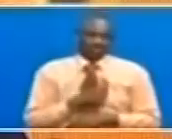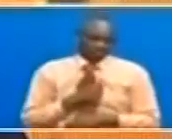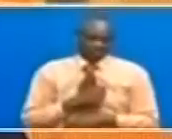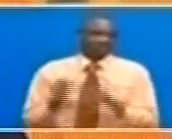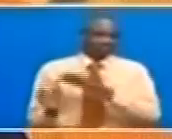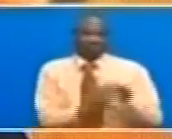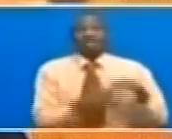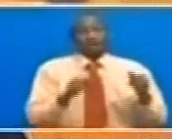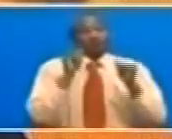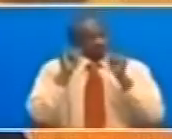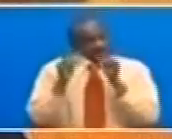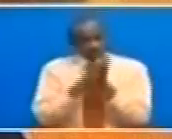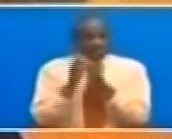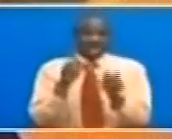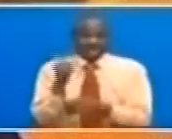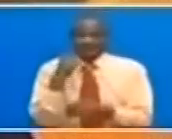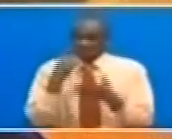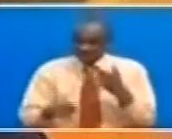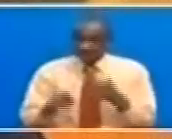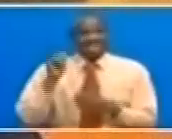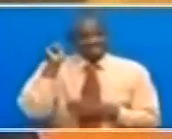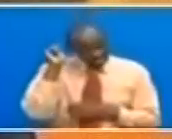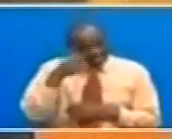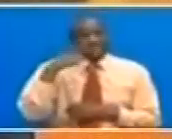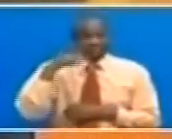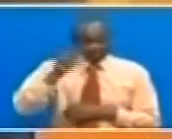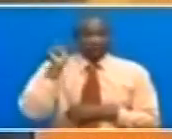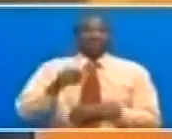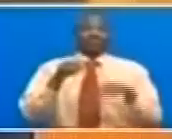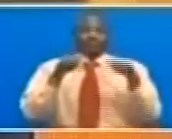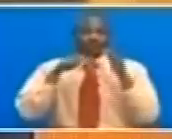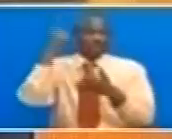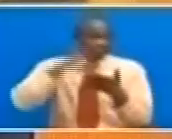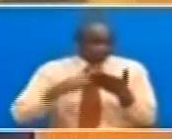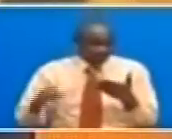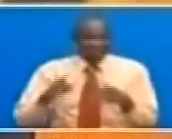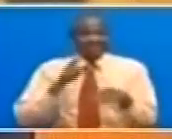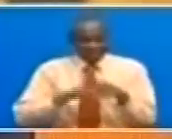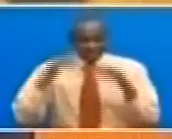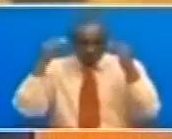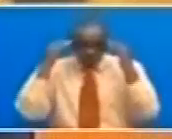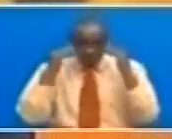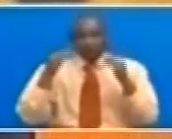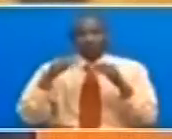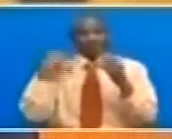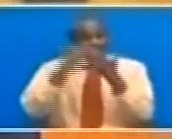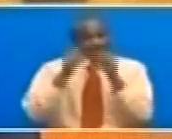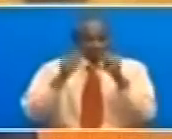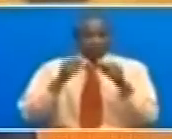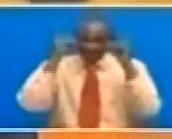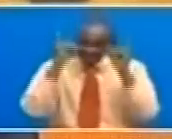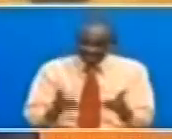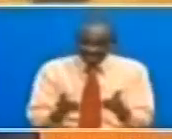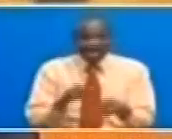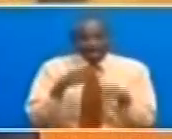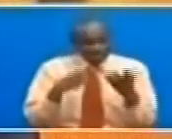Kwa taarifa nyingine zaarifu kwamba Wakenya hawana budi ila kusubiri hadi wiki ijayo pale mahakama ya rufaa inatarajiwa kutoa maamuzi